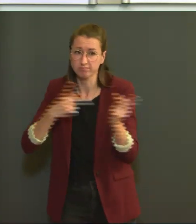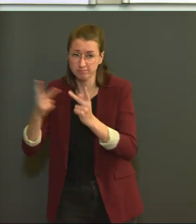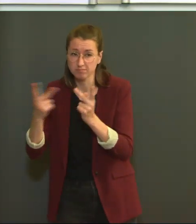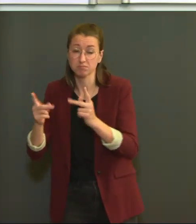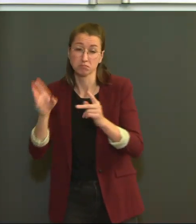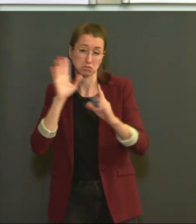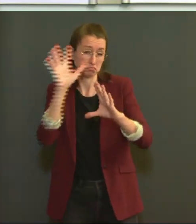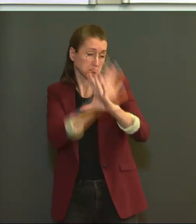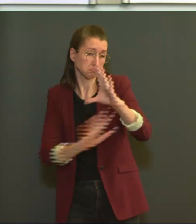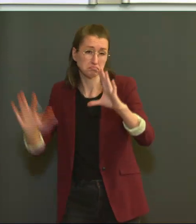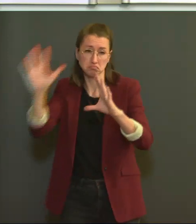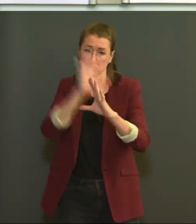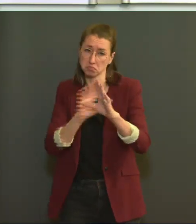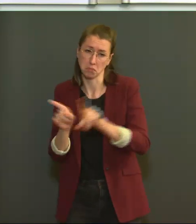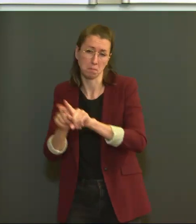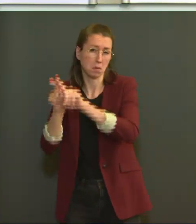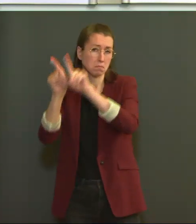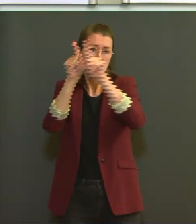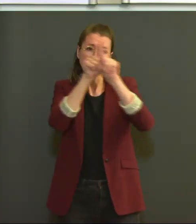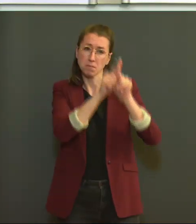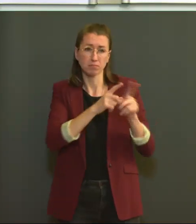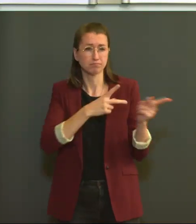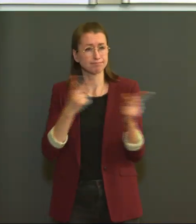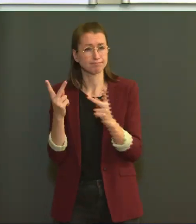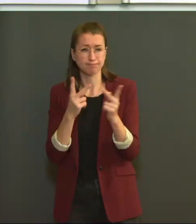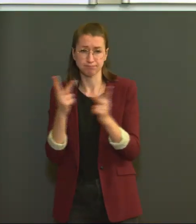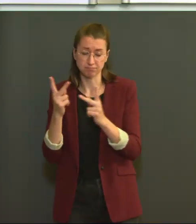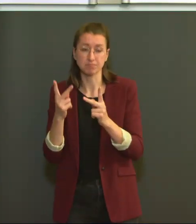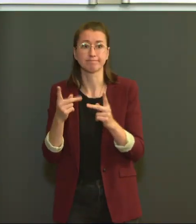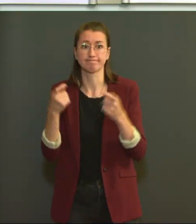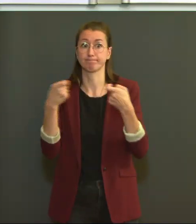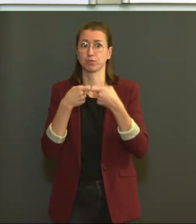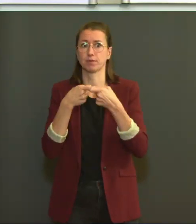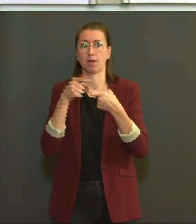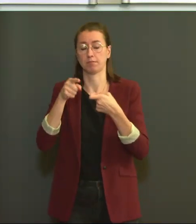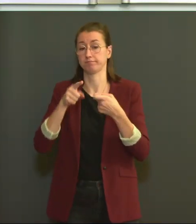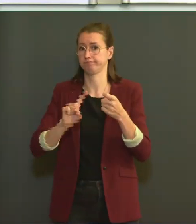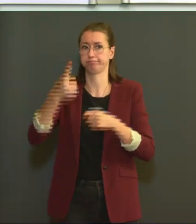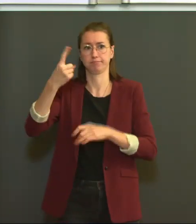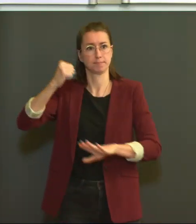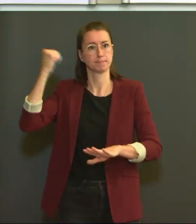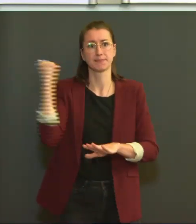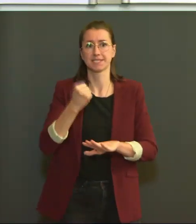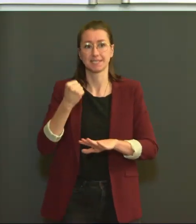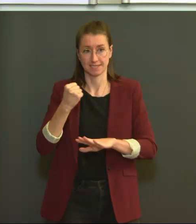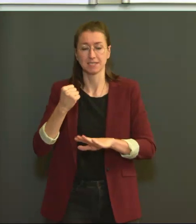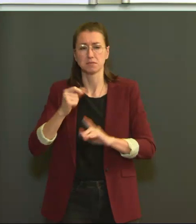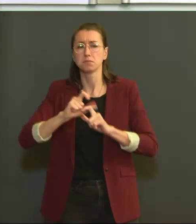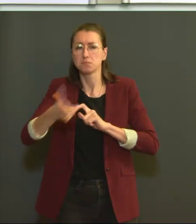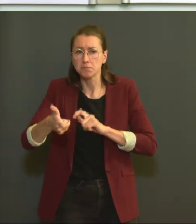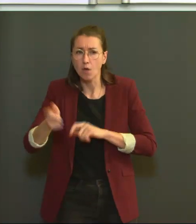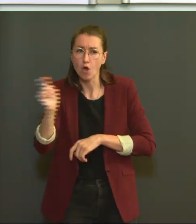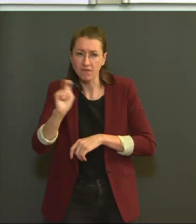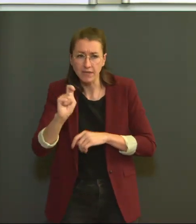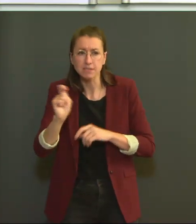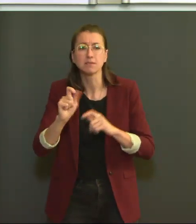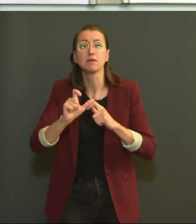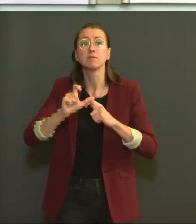Bruxelles étant clairement en tête, suivie d'enverses, du Hénau et de Liège.